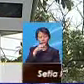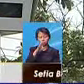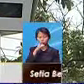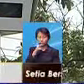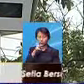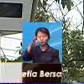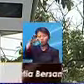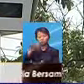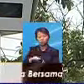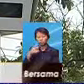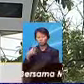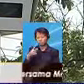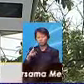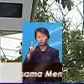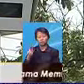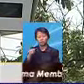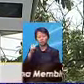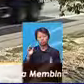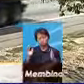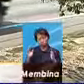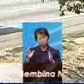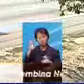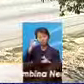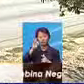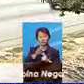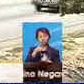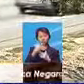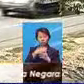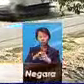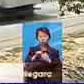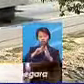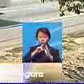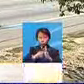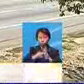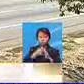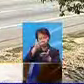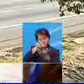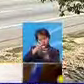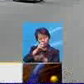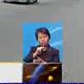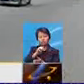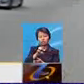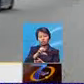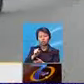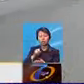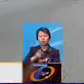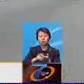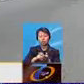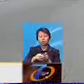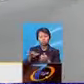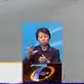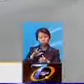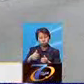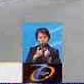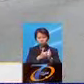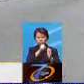kes kepada 12 kes bagi tempoh 8 bulan selepas pelaksanaan AES. Secara purata, kadar pematuhan had laju